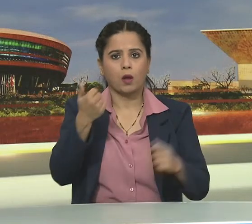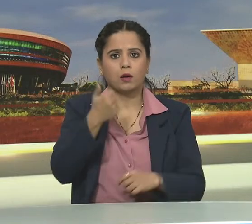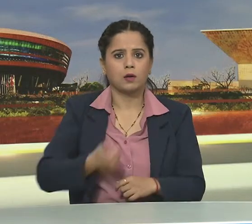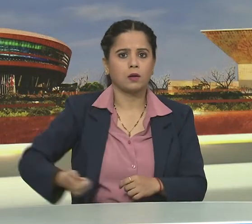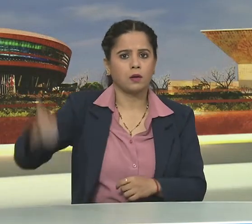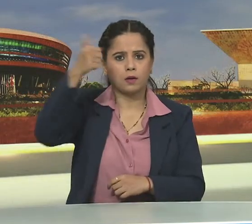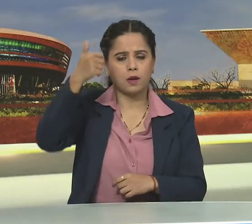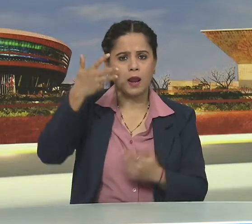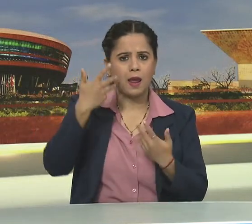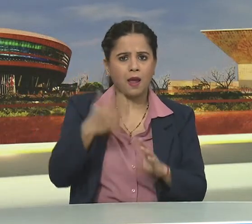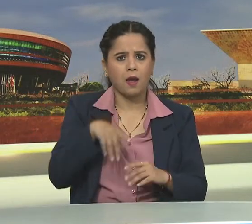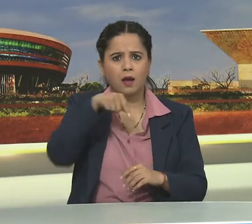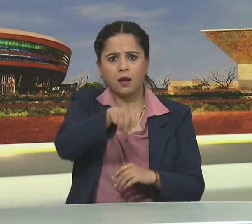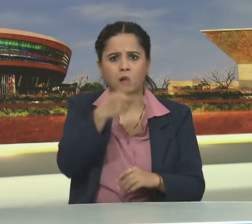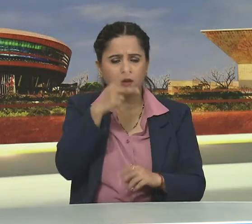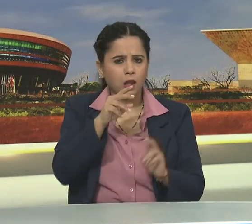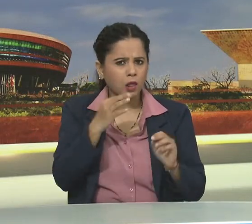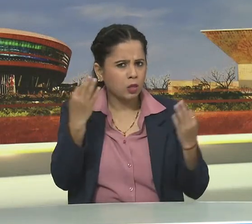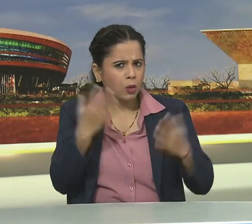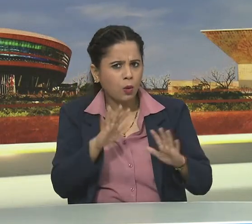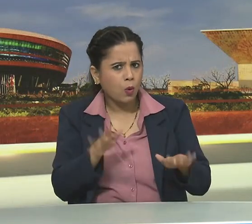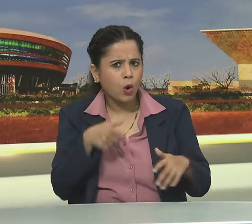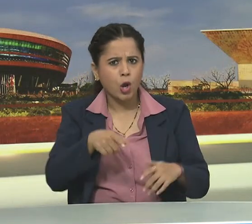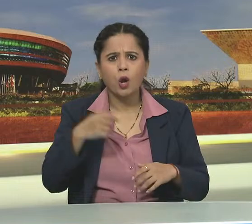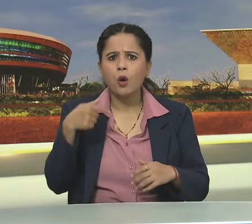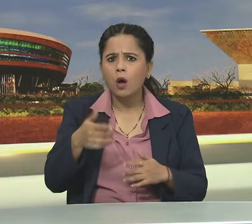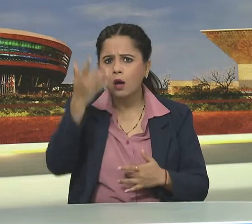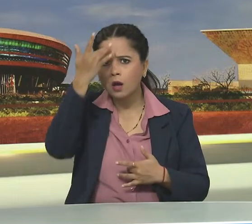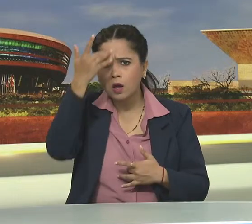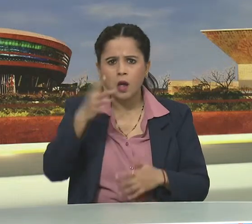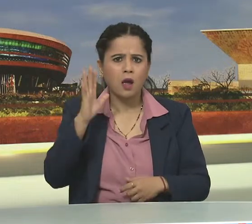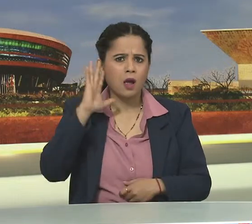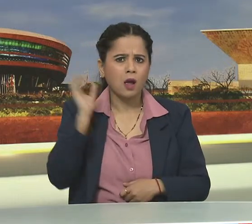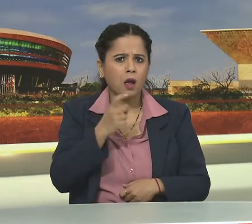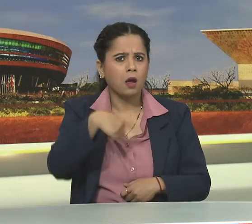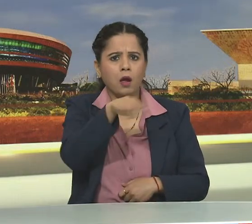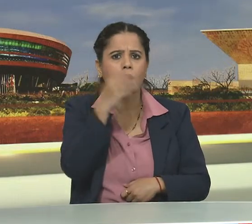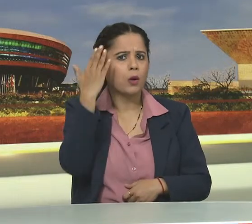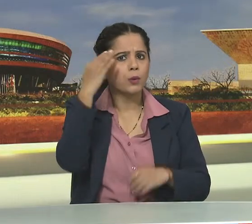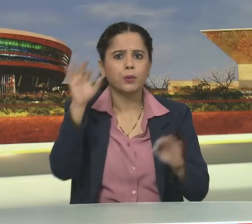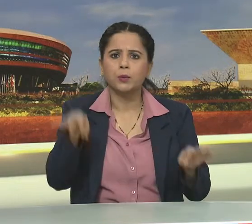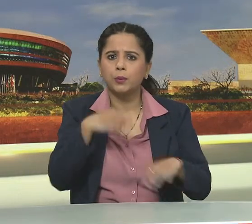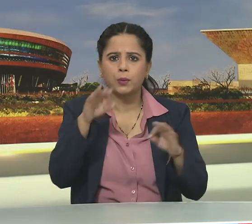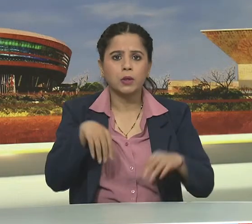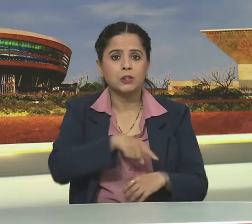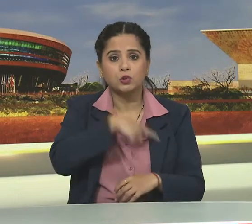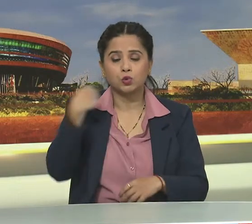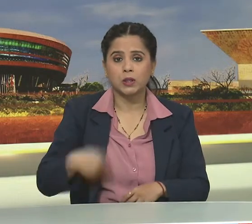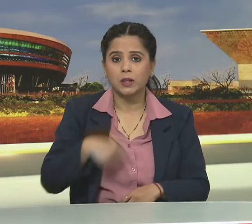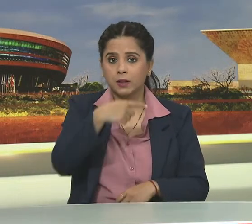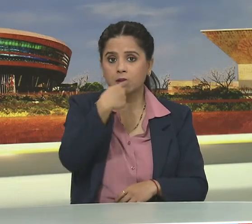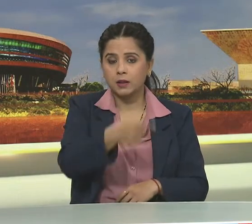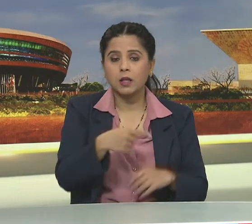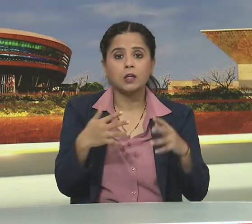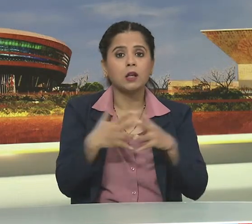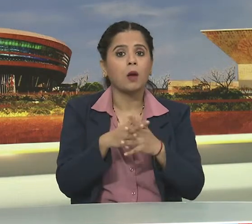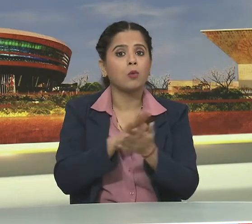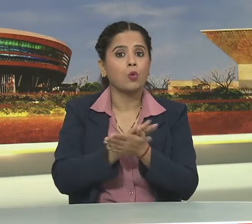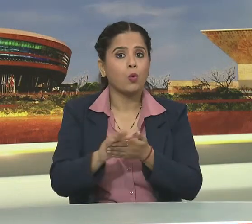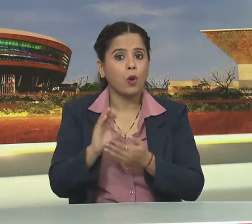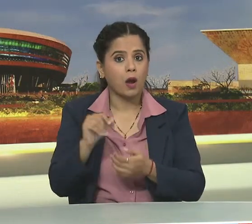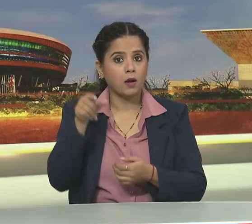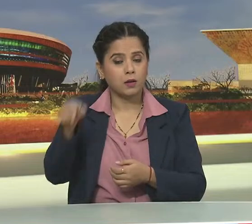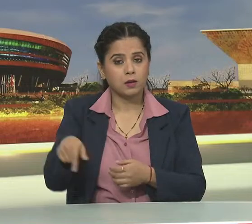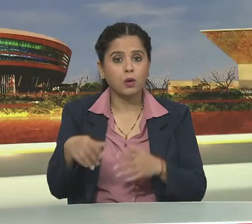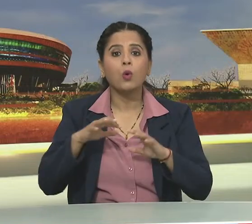को किसी भी असामान्य या नए रोगजनक का पता नहीं लगा है। साथ ही चीन ने विश्व स्वास्थ्य